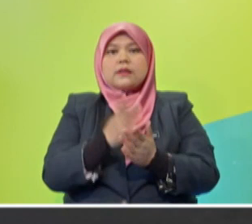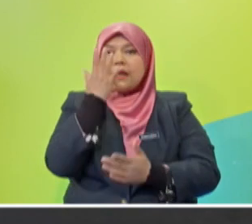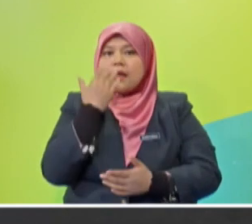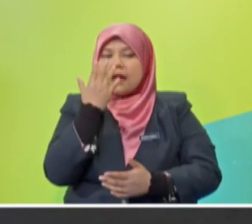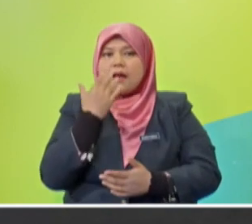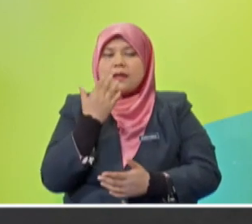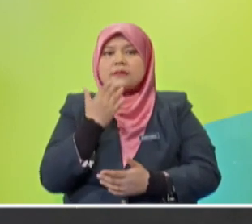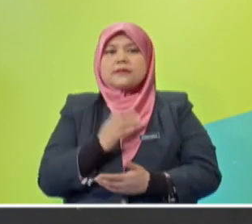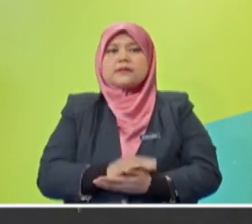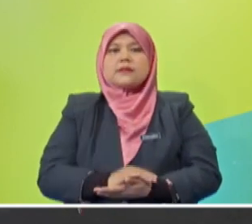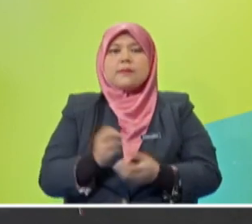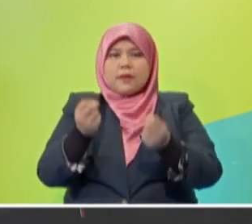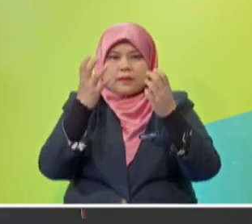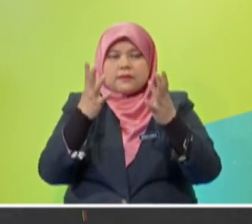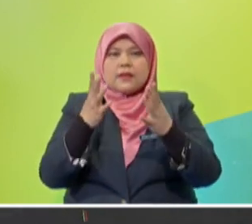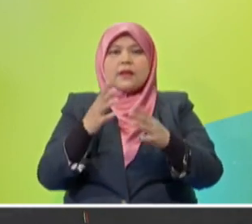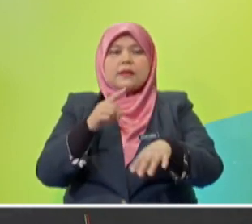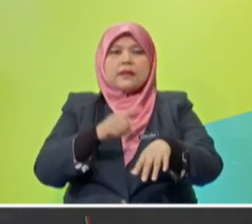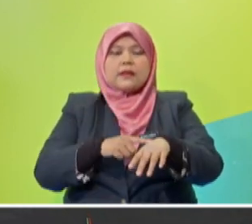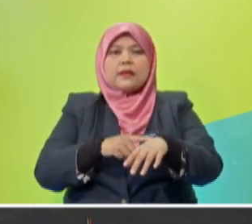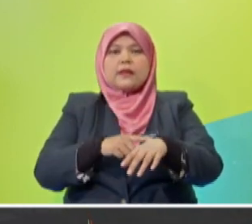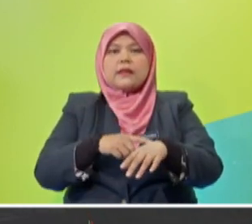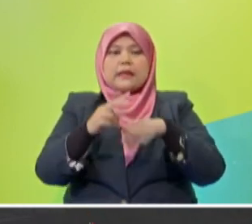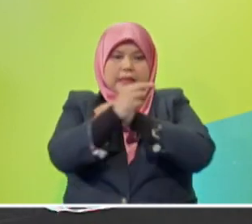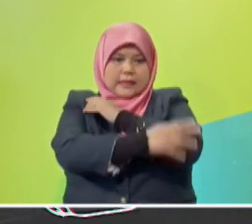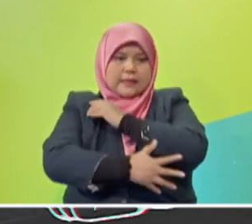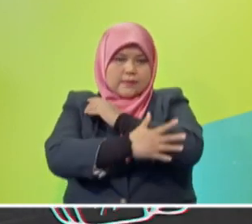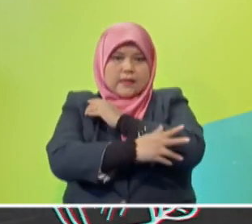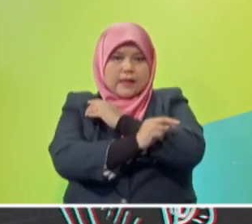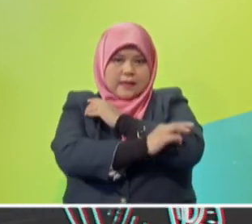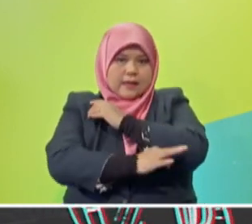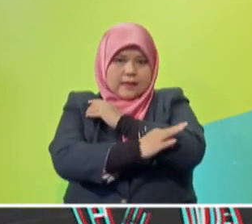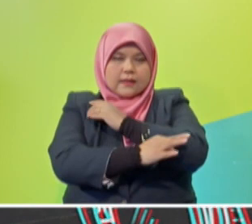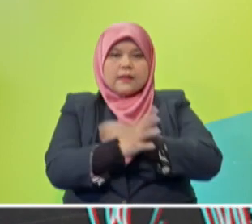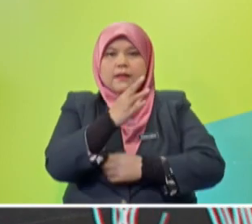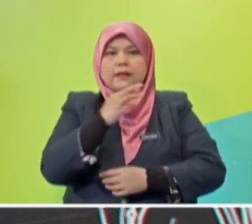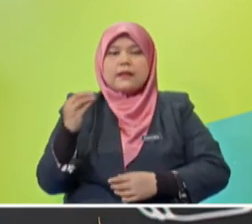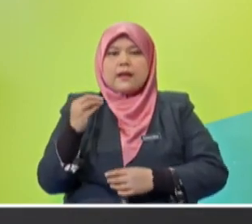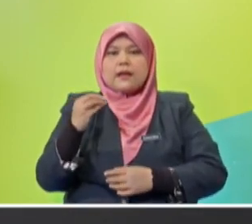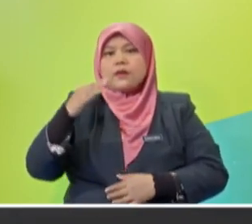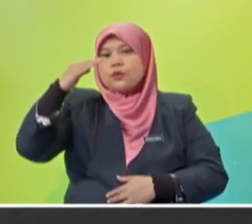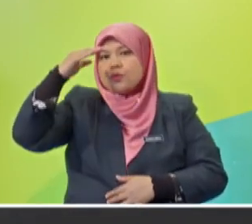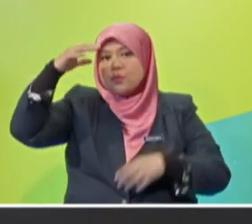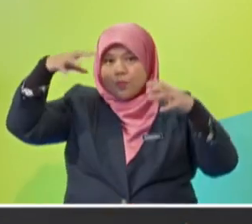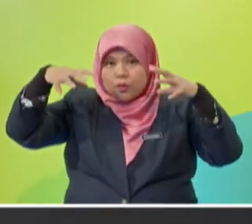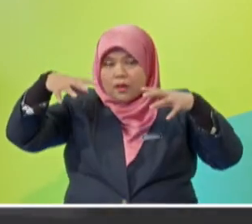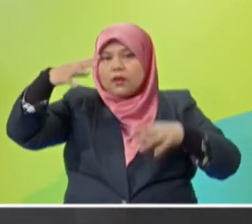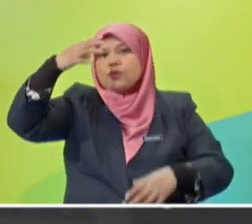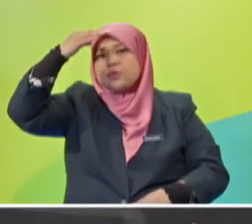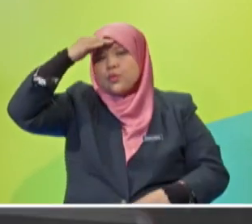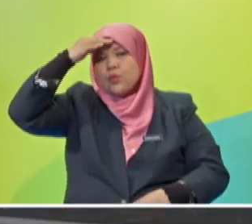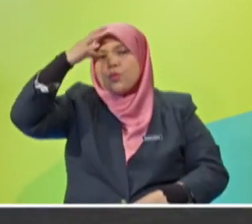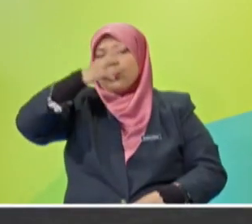Okey, tanaman nenas banyak ditanam di Jelebu Negeri Sembilan dan juga di Pontian Johor. Bagi tanaman